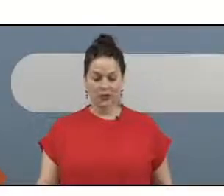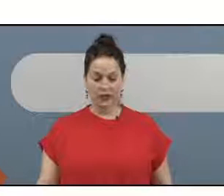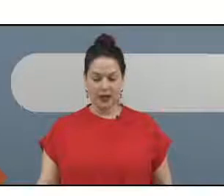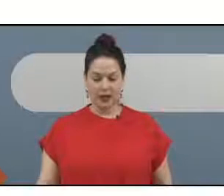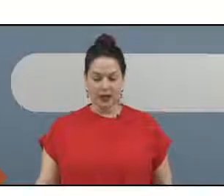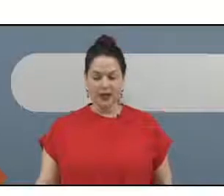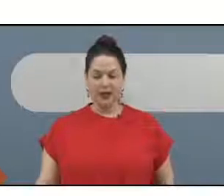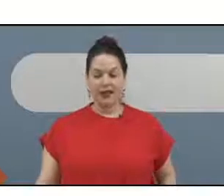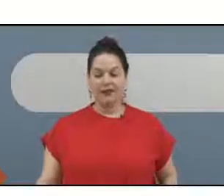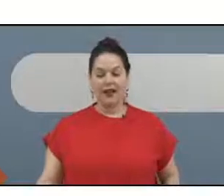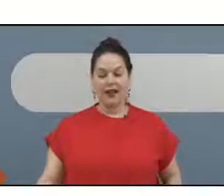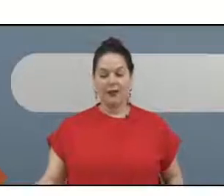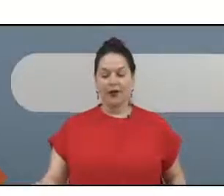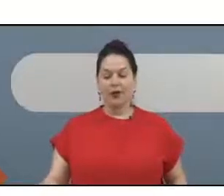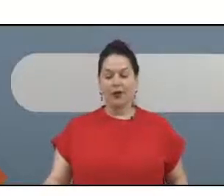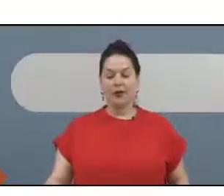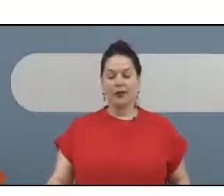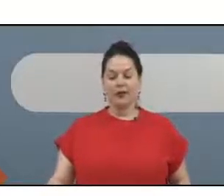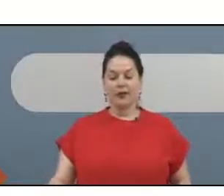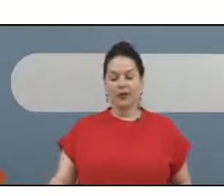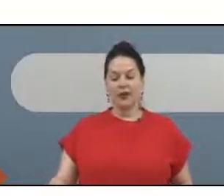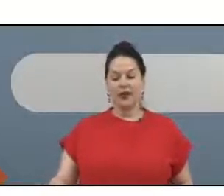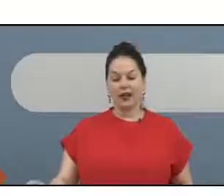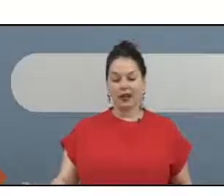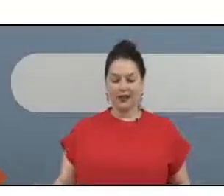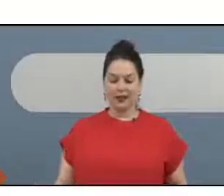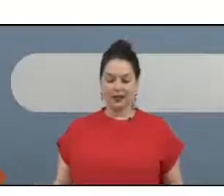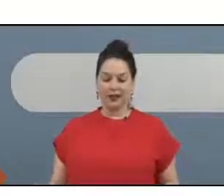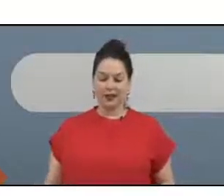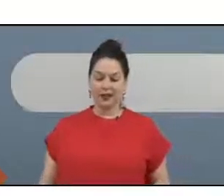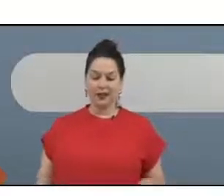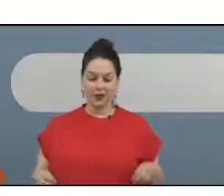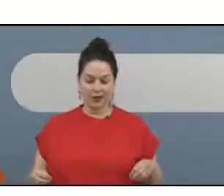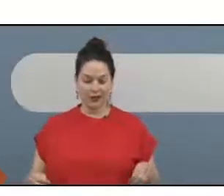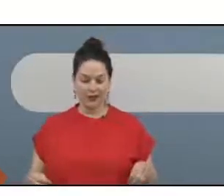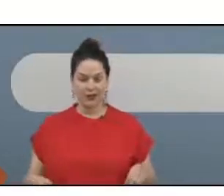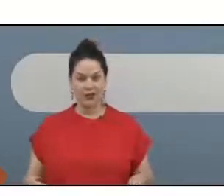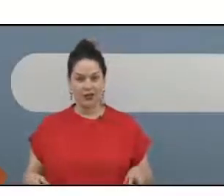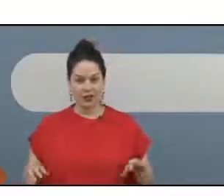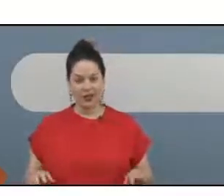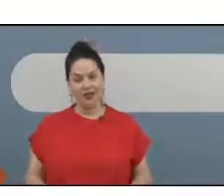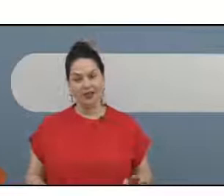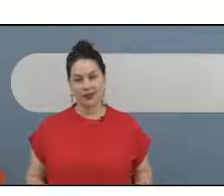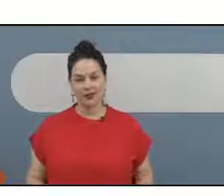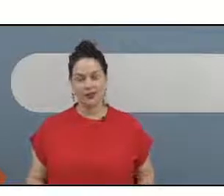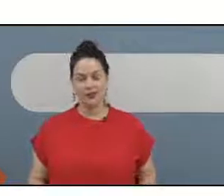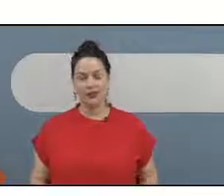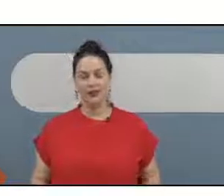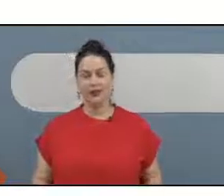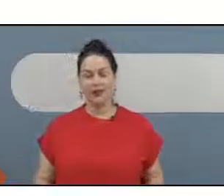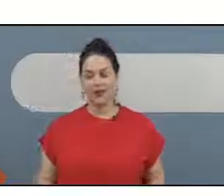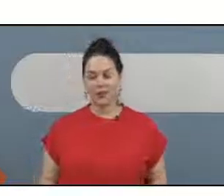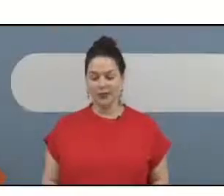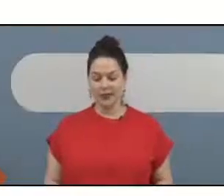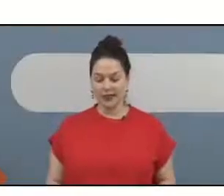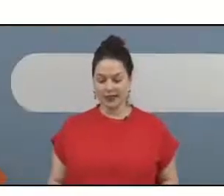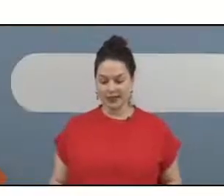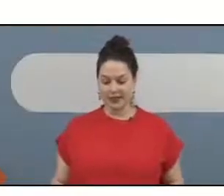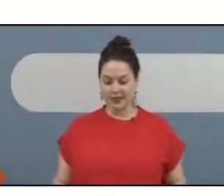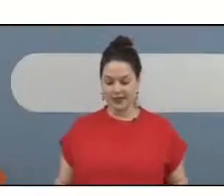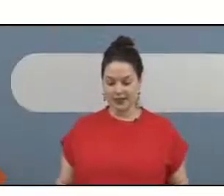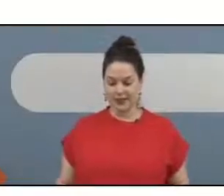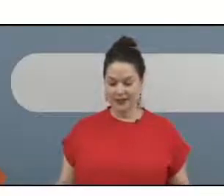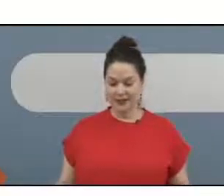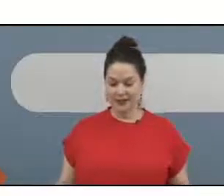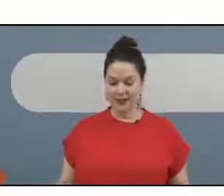ועוד. מן הקרבה לחמה החורכת, הדונג הריחני התרכך. הדונג, שידק את הנוצות,